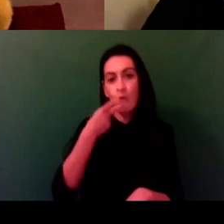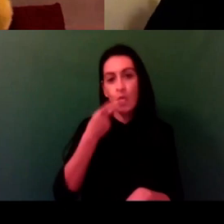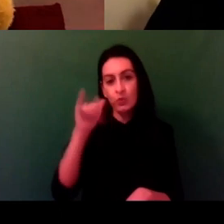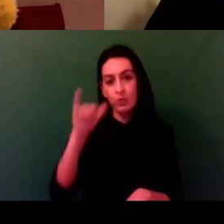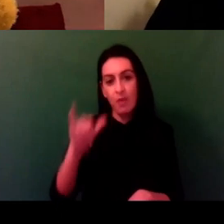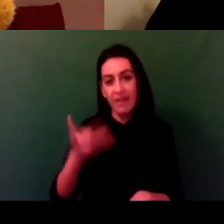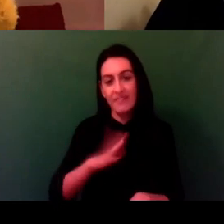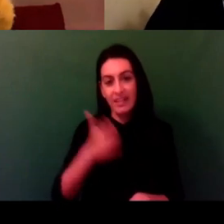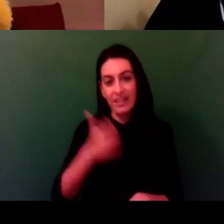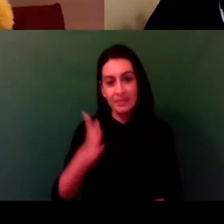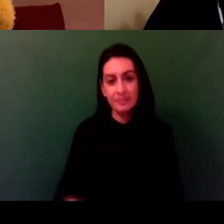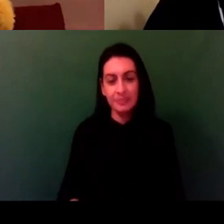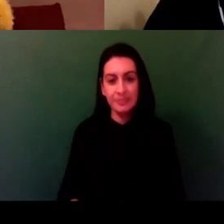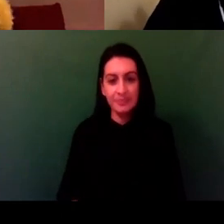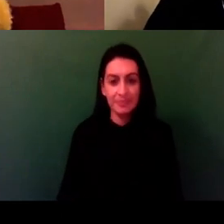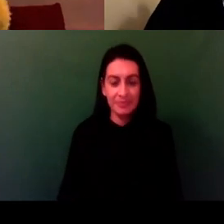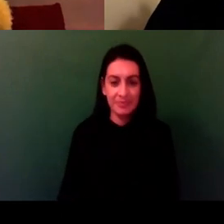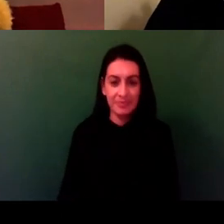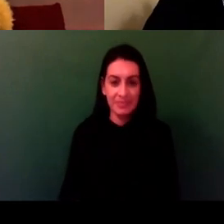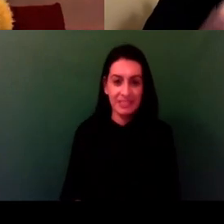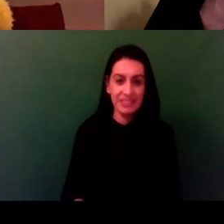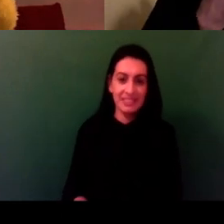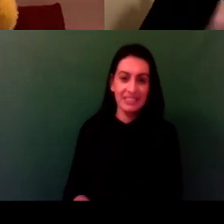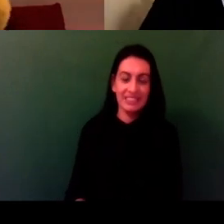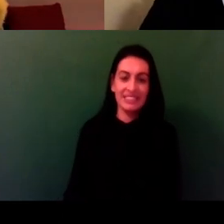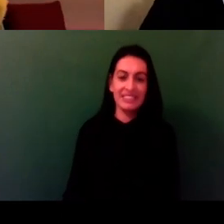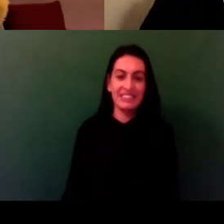7 kişi oldu bu arada. 2 kişi daha sonradan eklendi. Tamam. Okay.